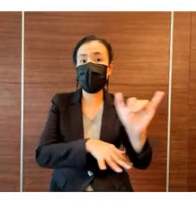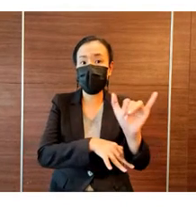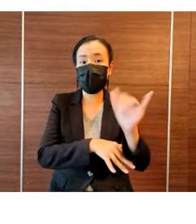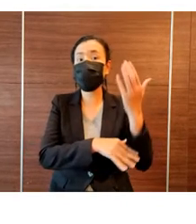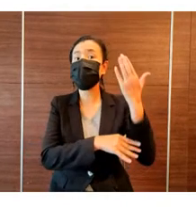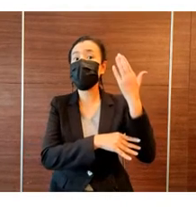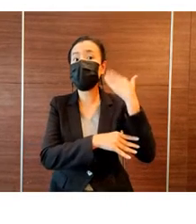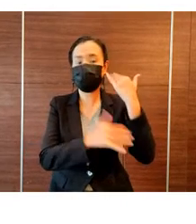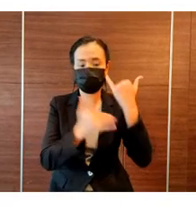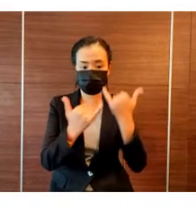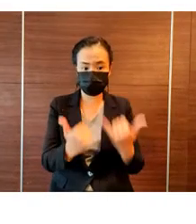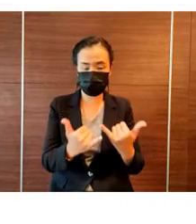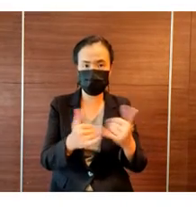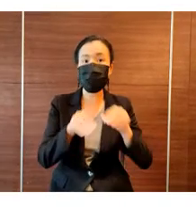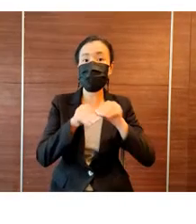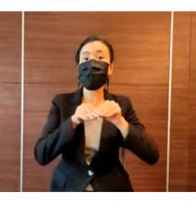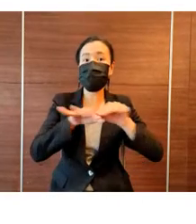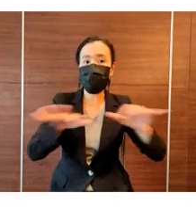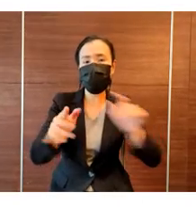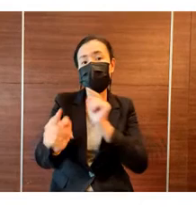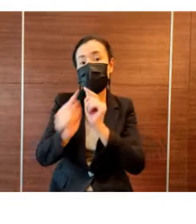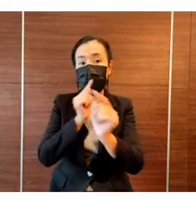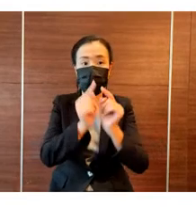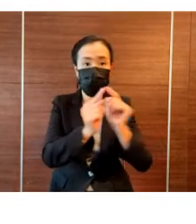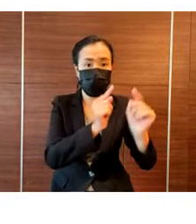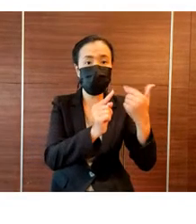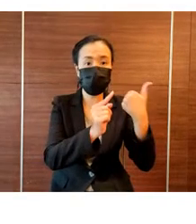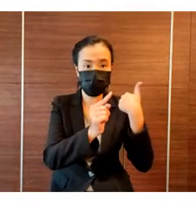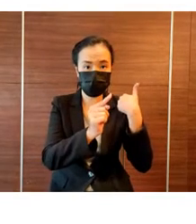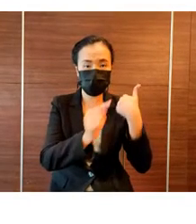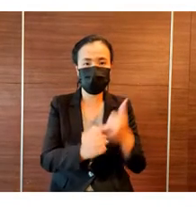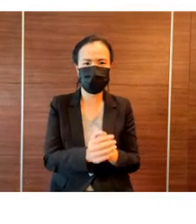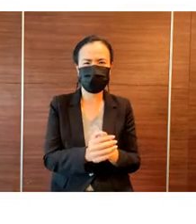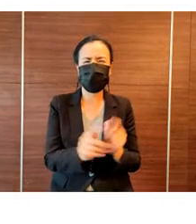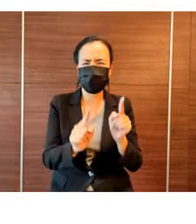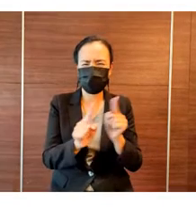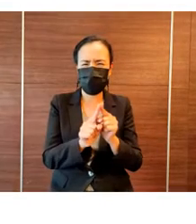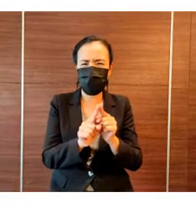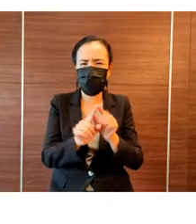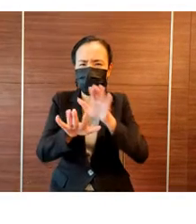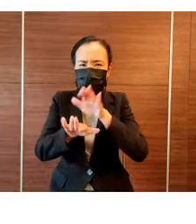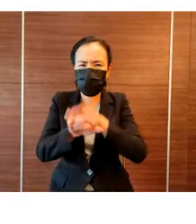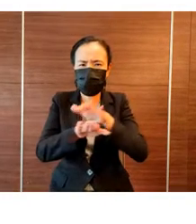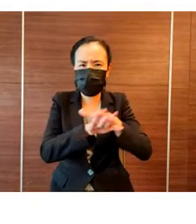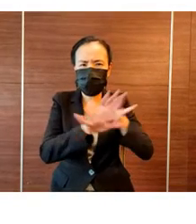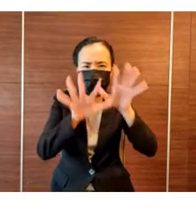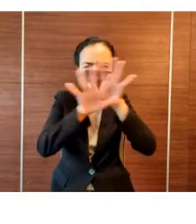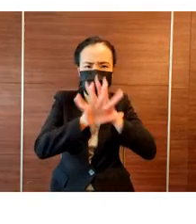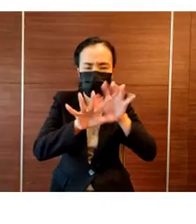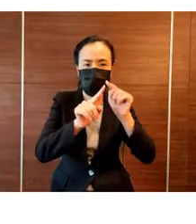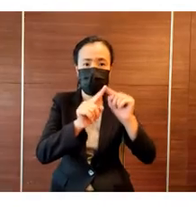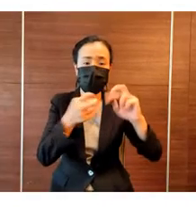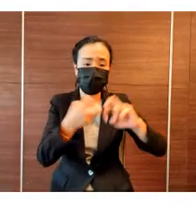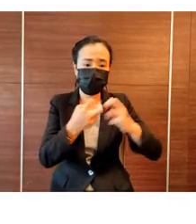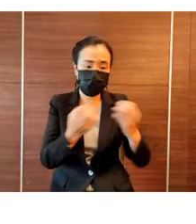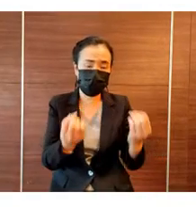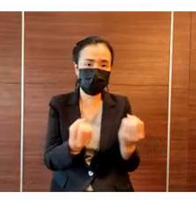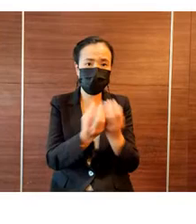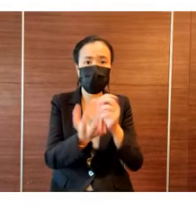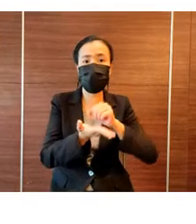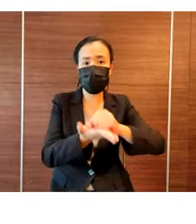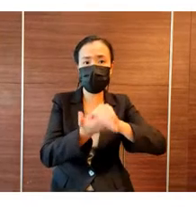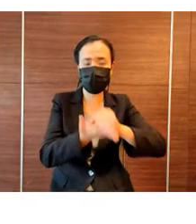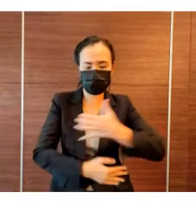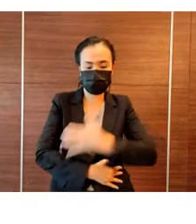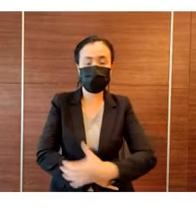ะคะแต่ว่าทุกวันนี้เราเริ่มพูดถึงเรื่องนี้มากขึ้นเนื่องจากมันมีความทับซ้อนหลายๆเรื่องแล้วมันส่งผลต่อการเข้าสู่บริการทางด้